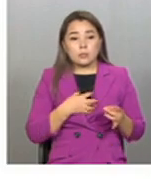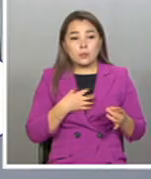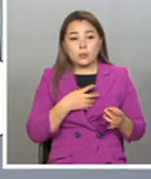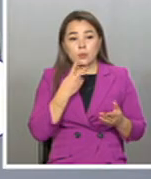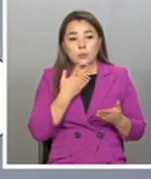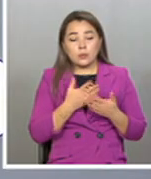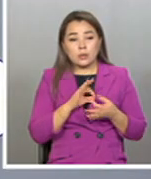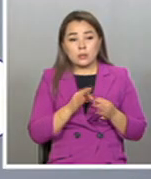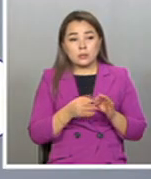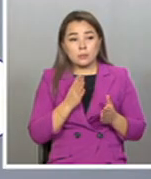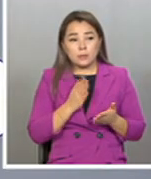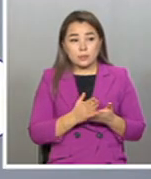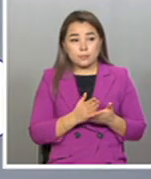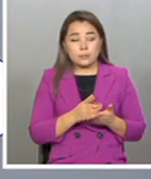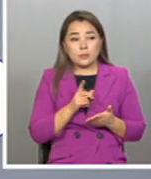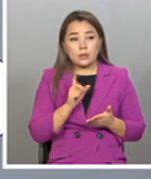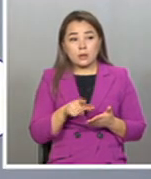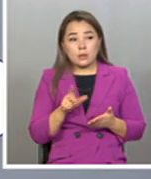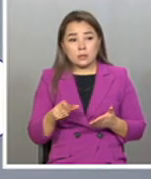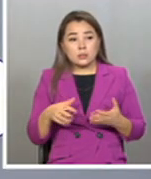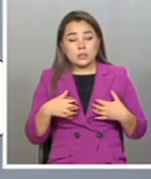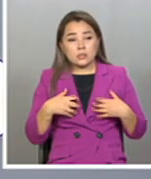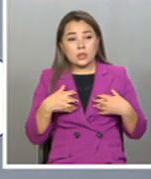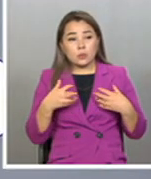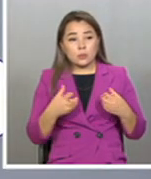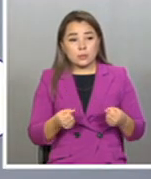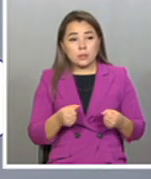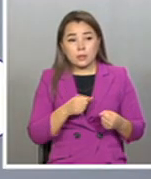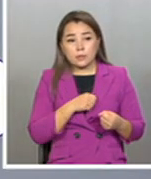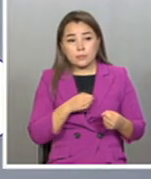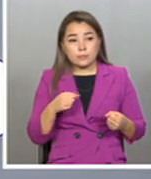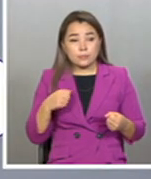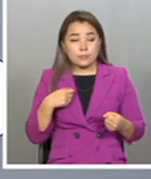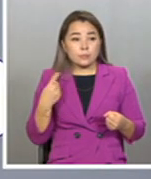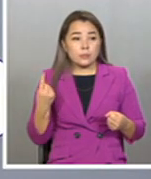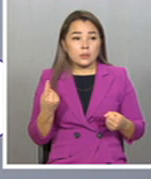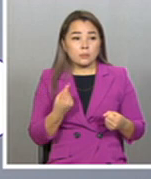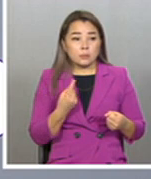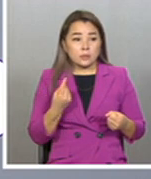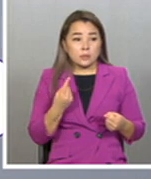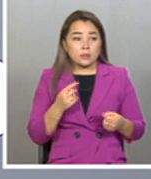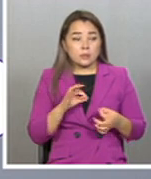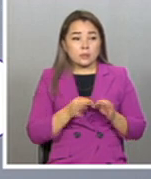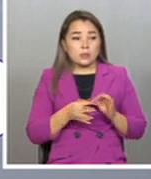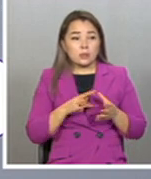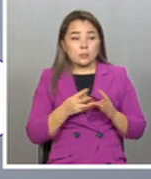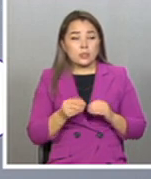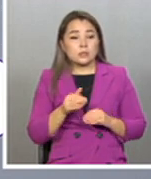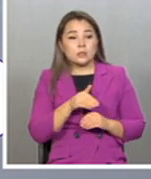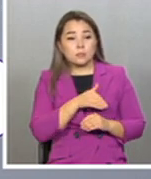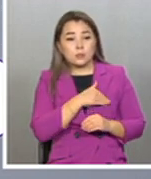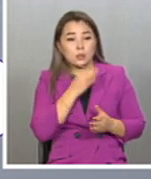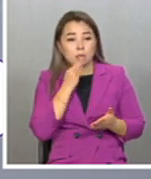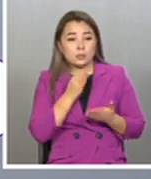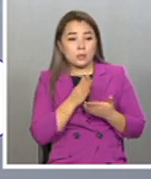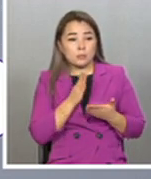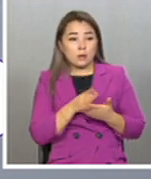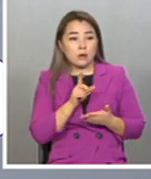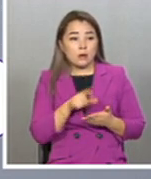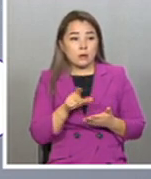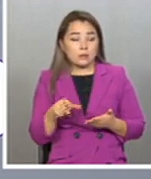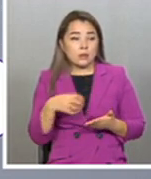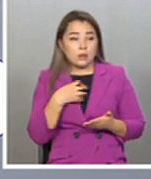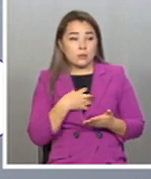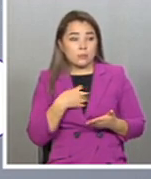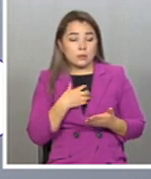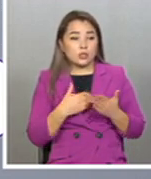табылады. Адамның денсаулығына ең бірінші әсер ететін түрткі жайт ол температура болып табылады. Адам үшін қажетті ең